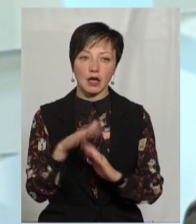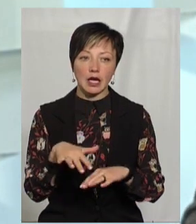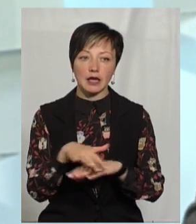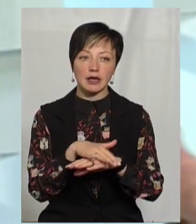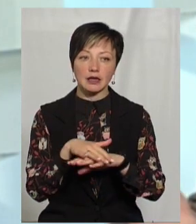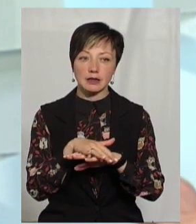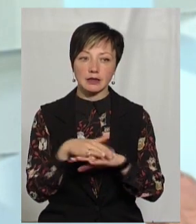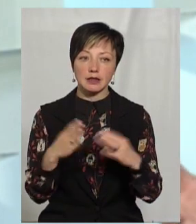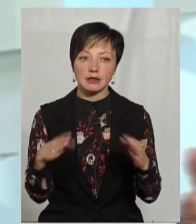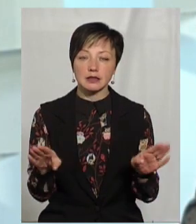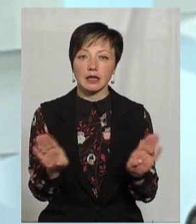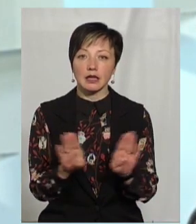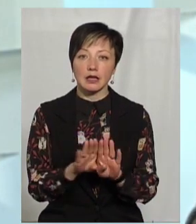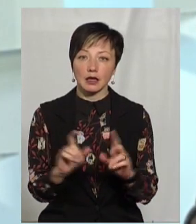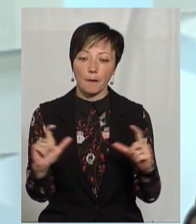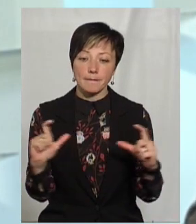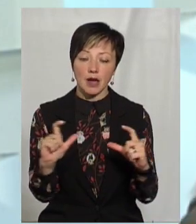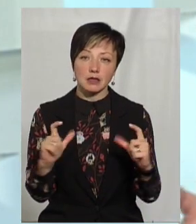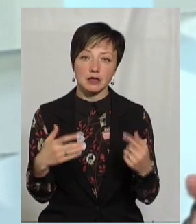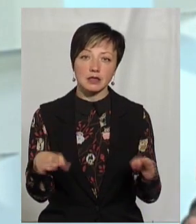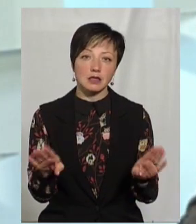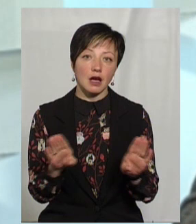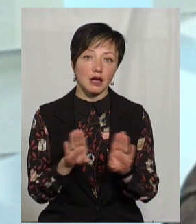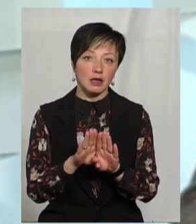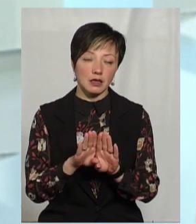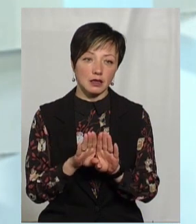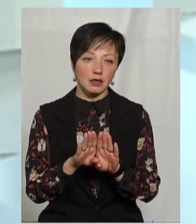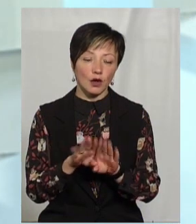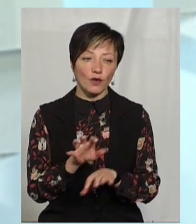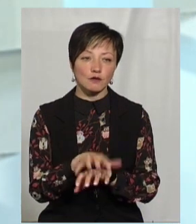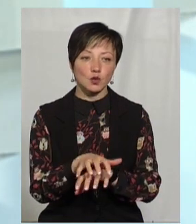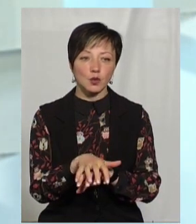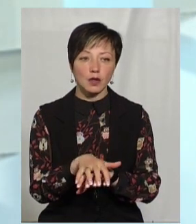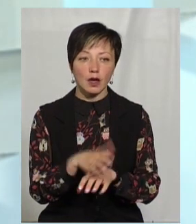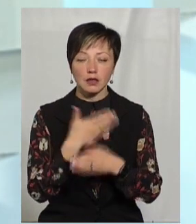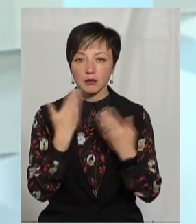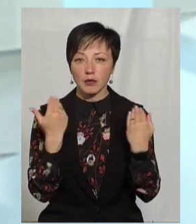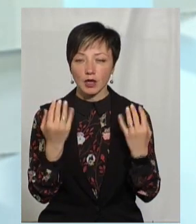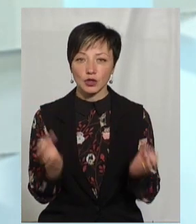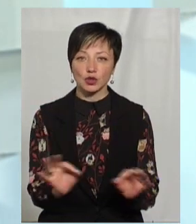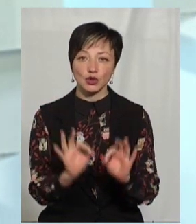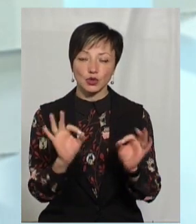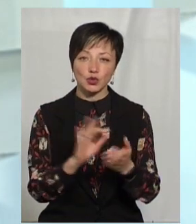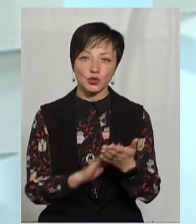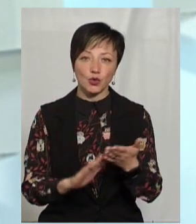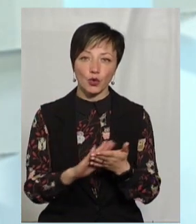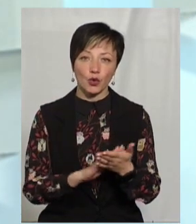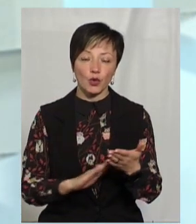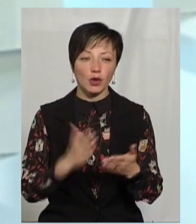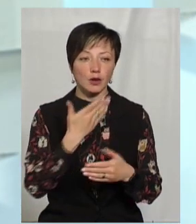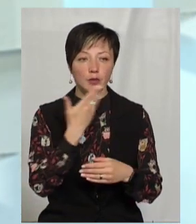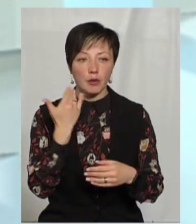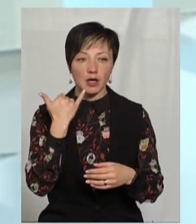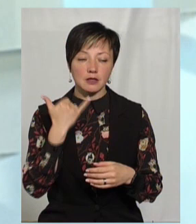ринки закриті, магазини закриті, взуття нема, нічого нема. І вони дзвонили